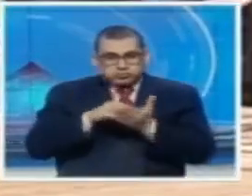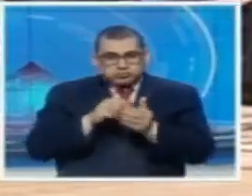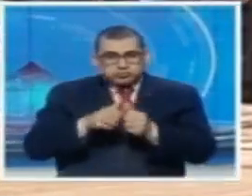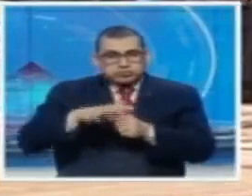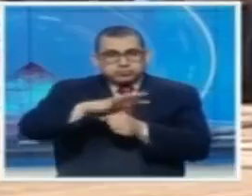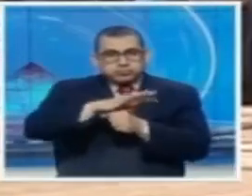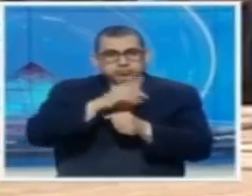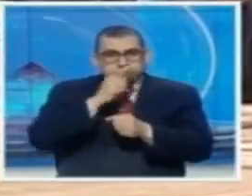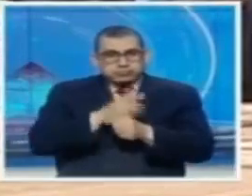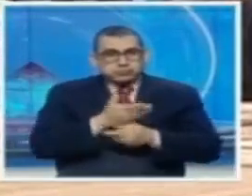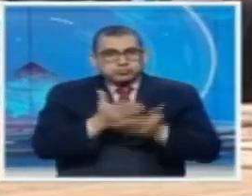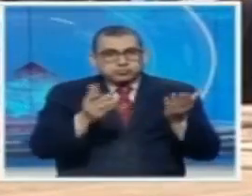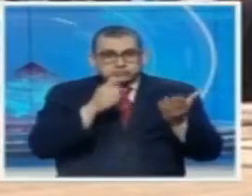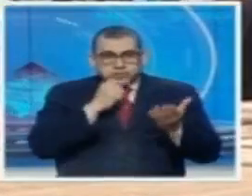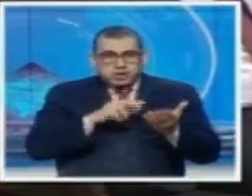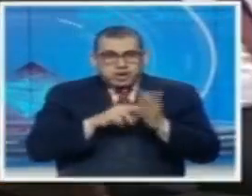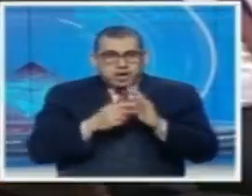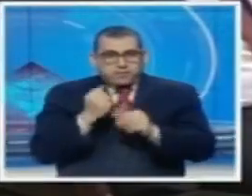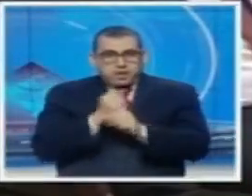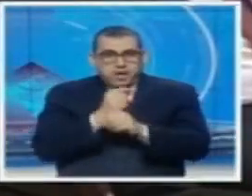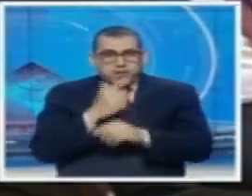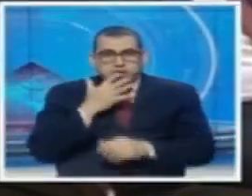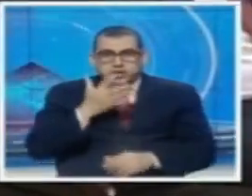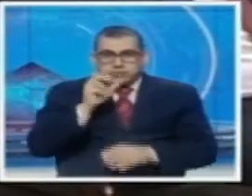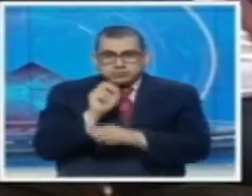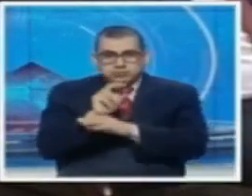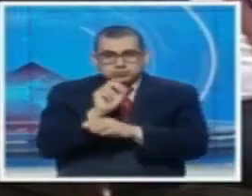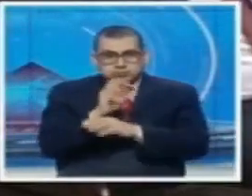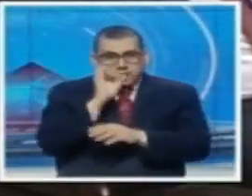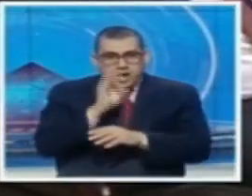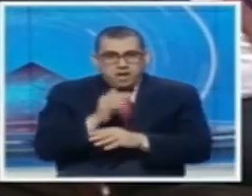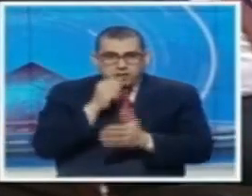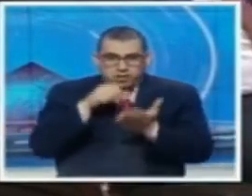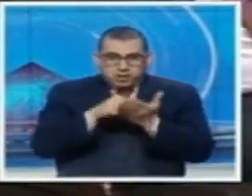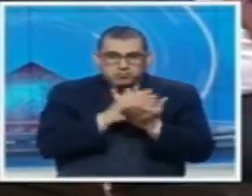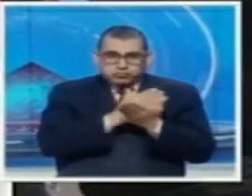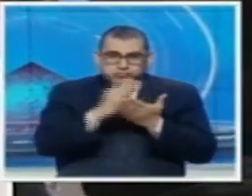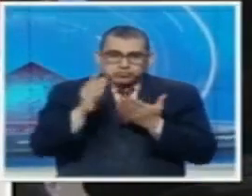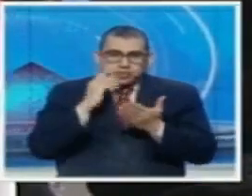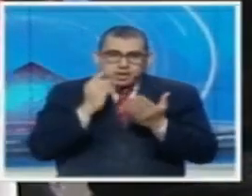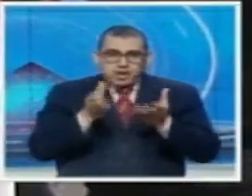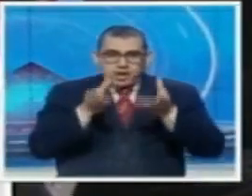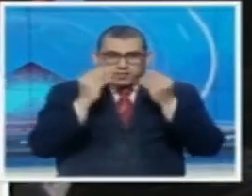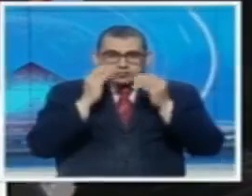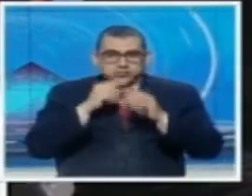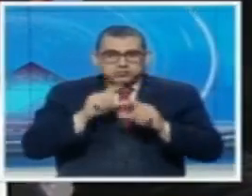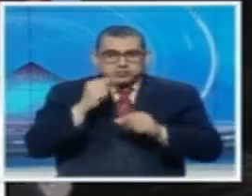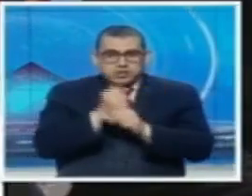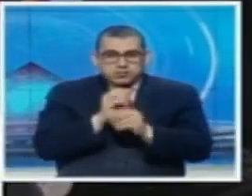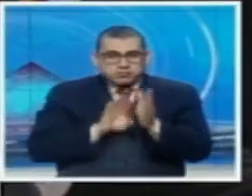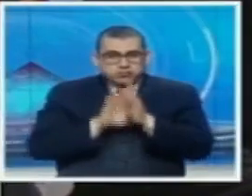حرصه على تفعيل مجالات تعليم الكبار كافة وصولا لتنمية الفرد من